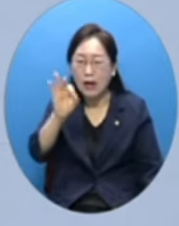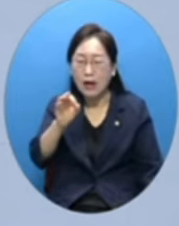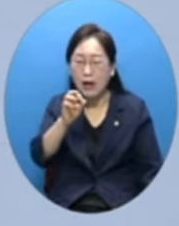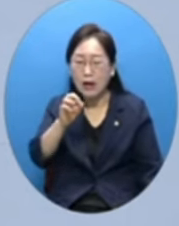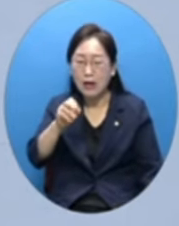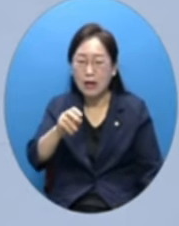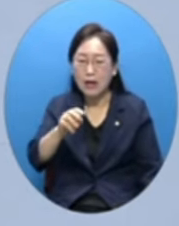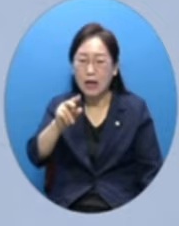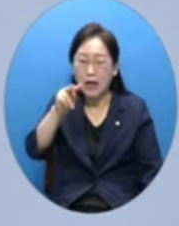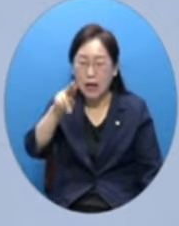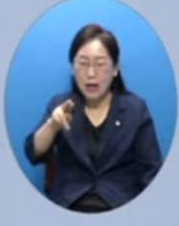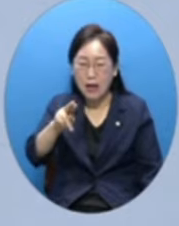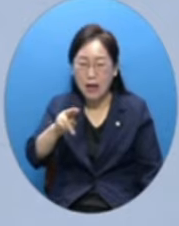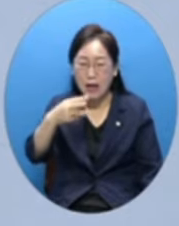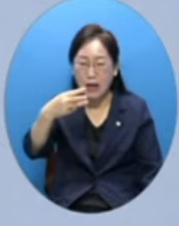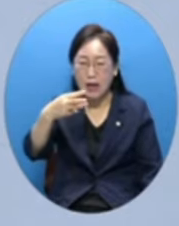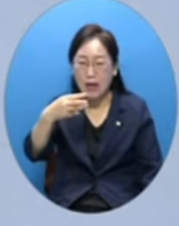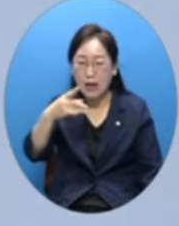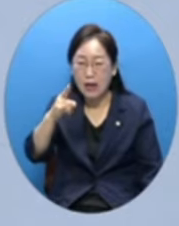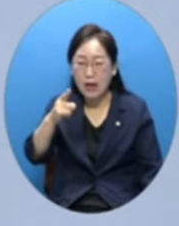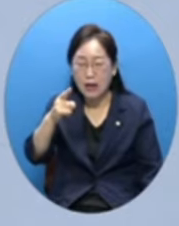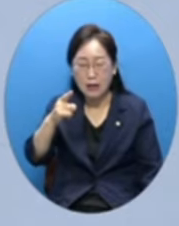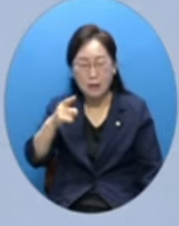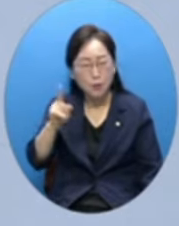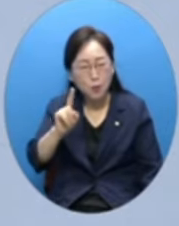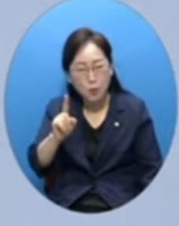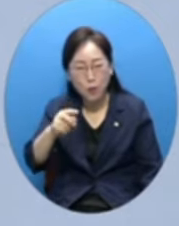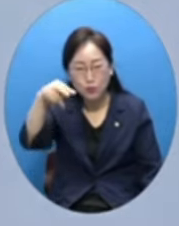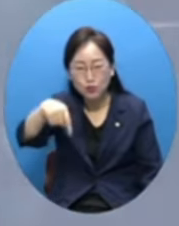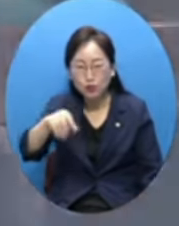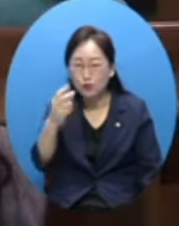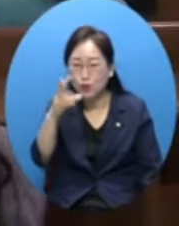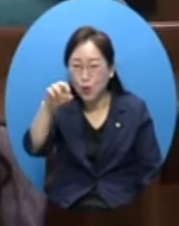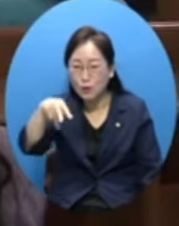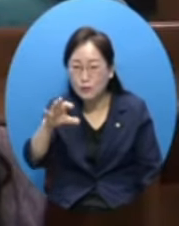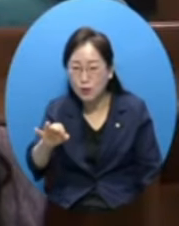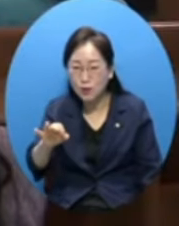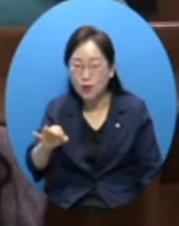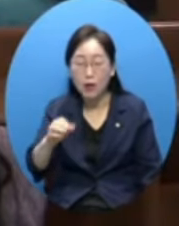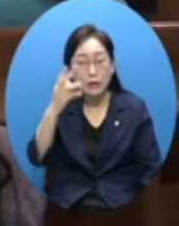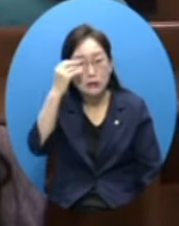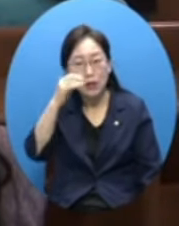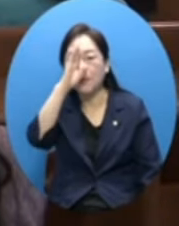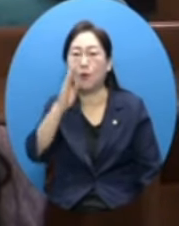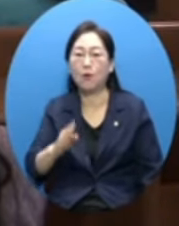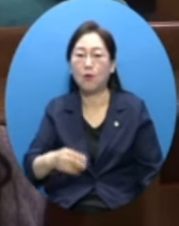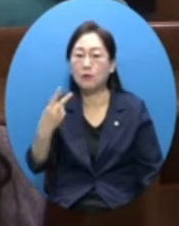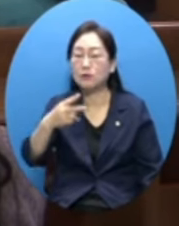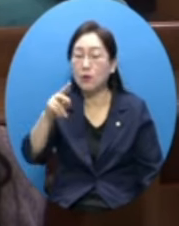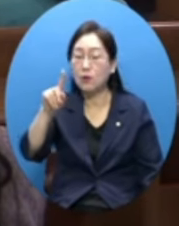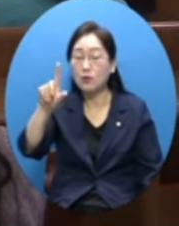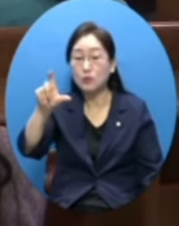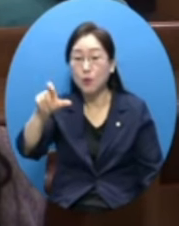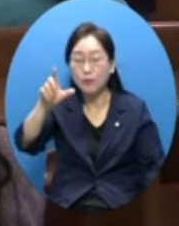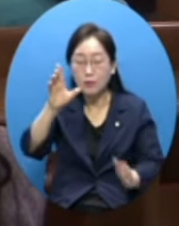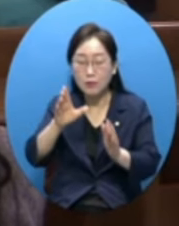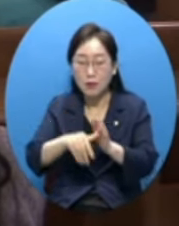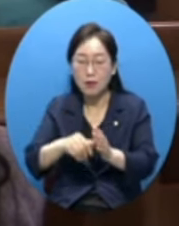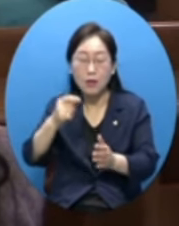내용이라고 하는 희귀병이 걸린 것입니다이 희귀병은 2010년도에 처음으로 발견된 병인데